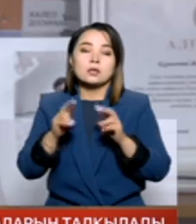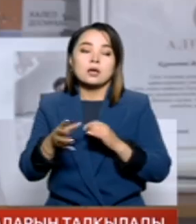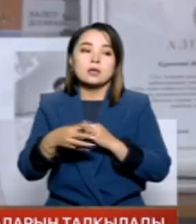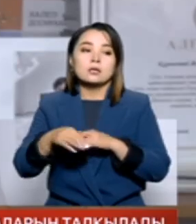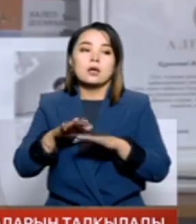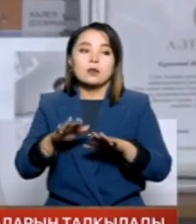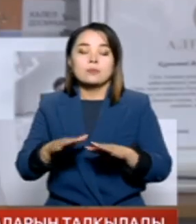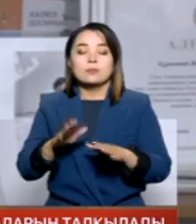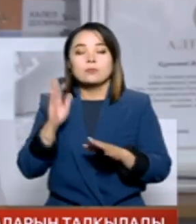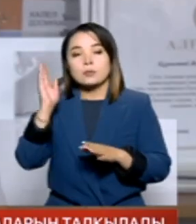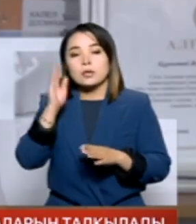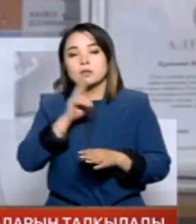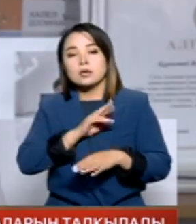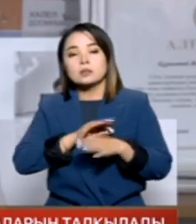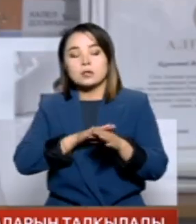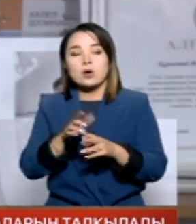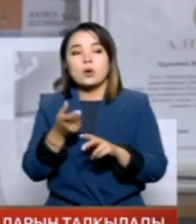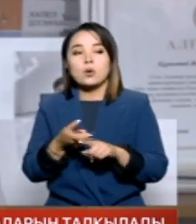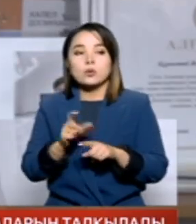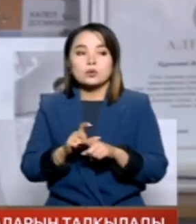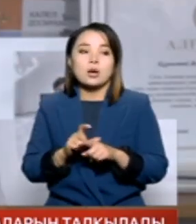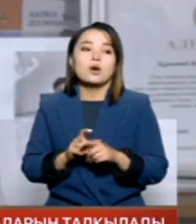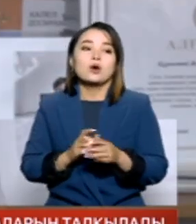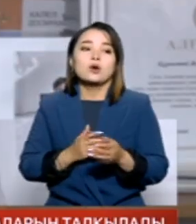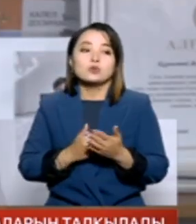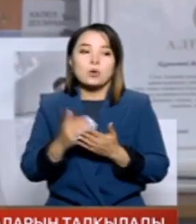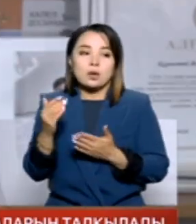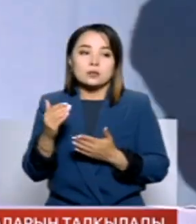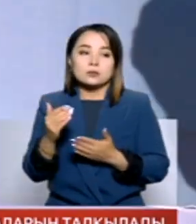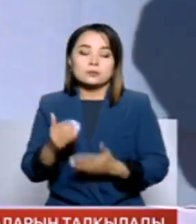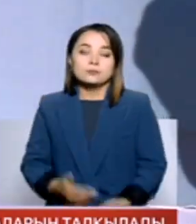аренадағы перспективасы өте жоғары.